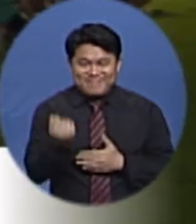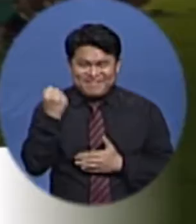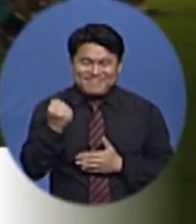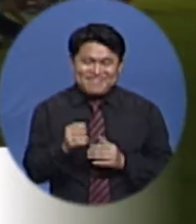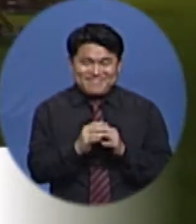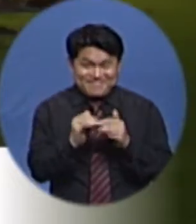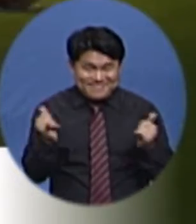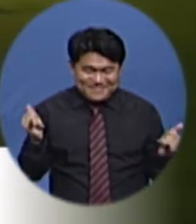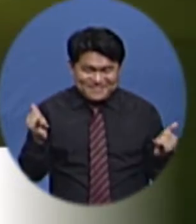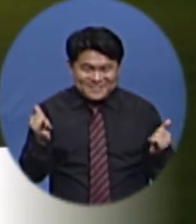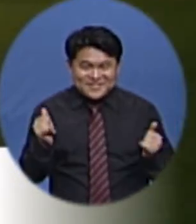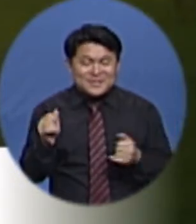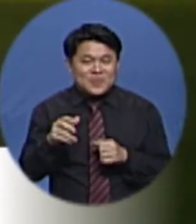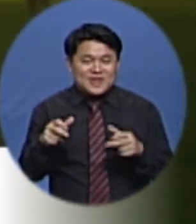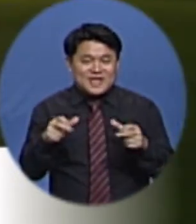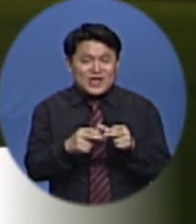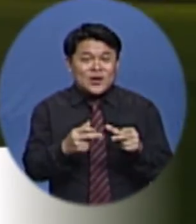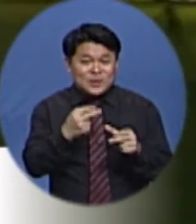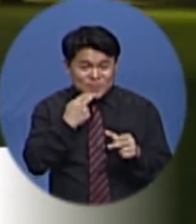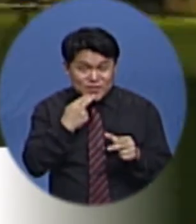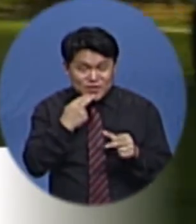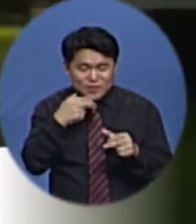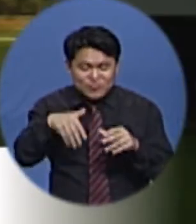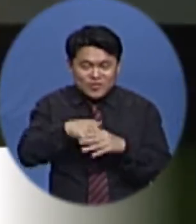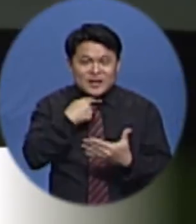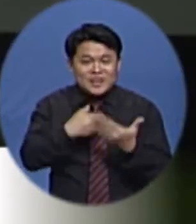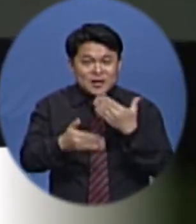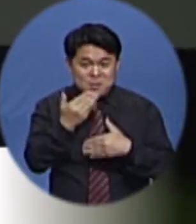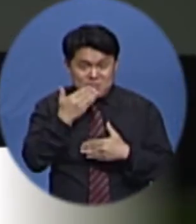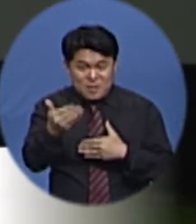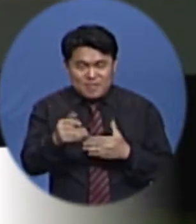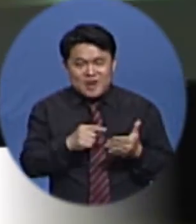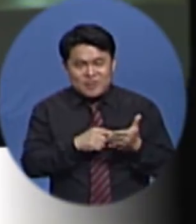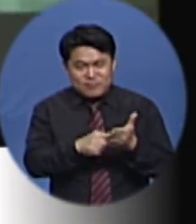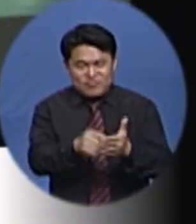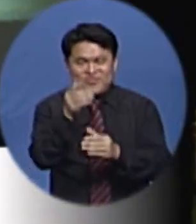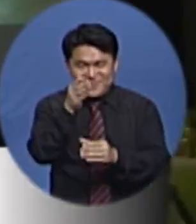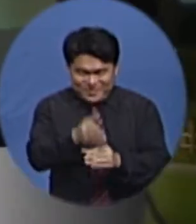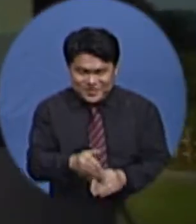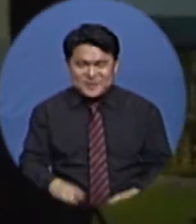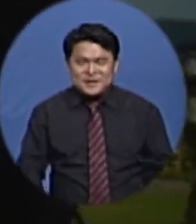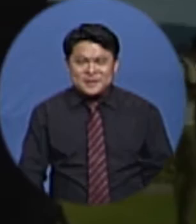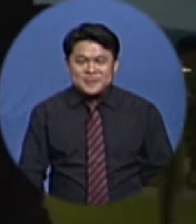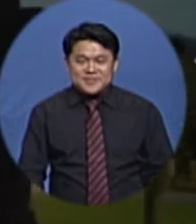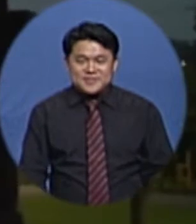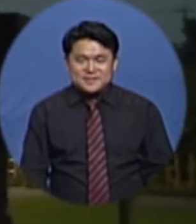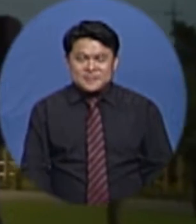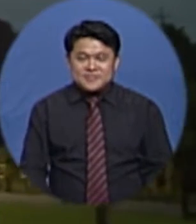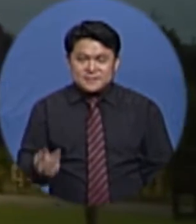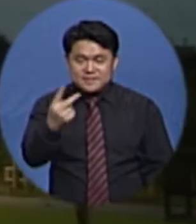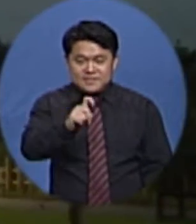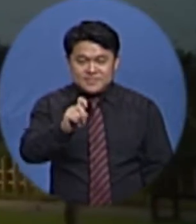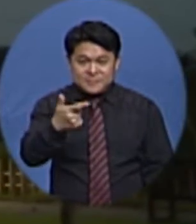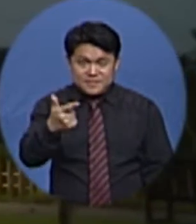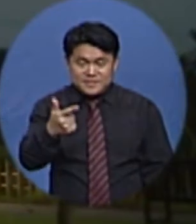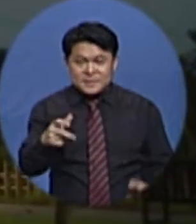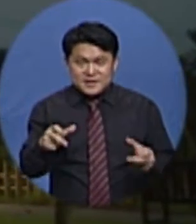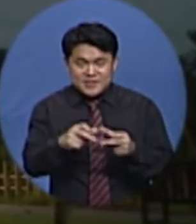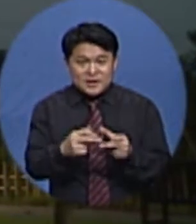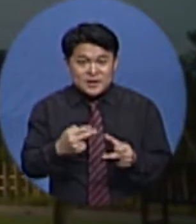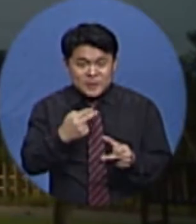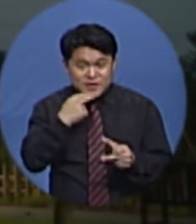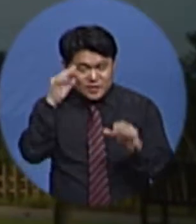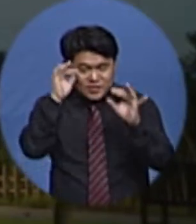통해서 여러분들이 배리어프리 문화 체험을 하실 수 있도록 진행을 하고 있습니다. 2016 배리어프리